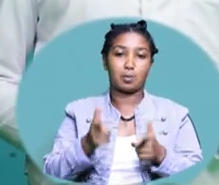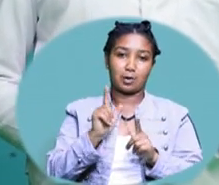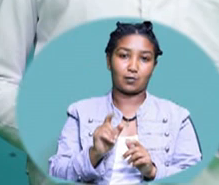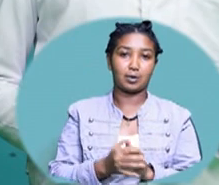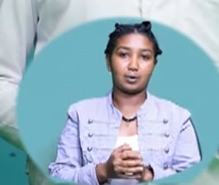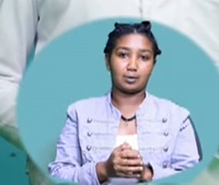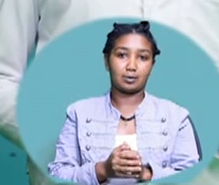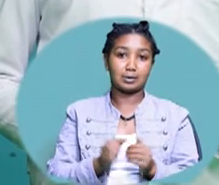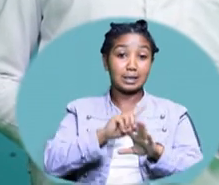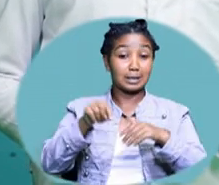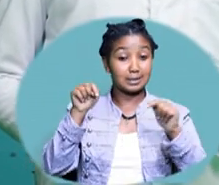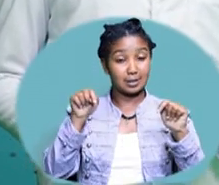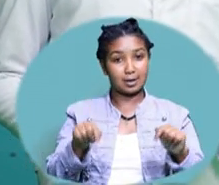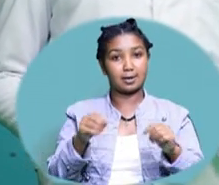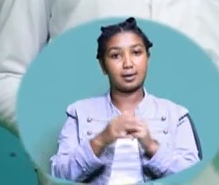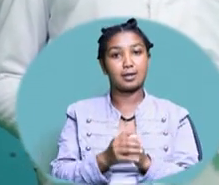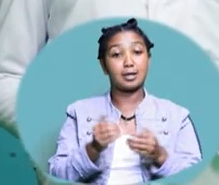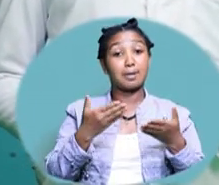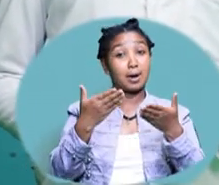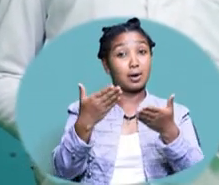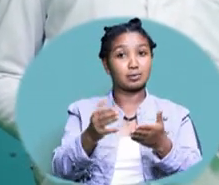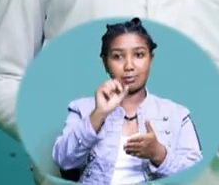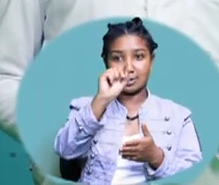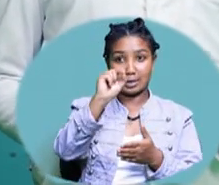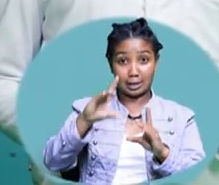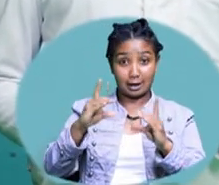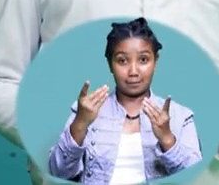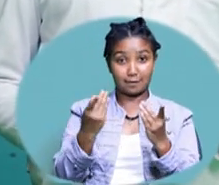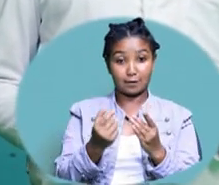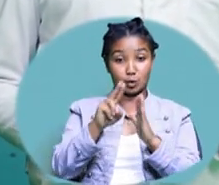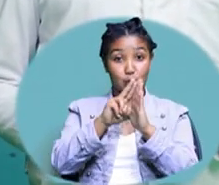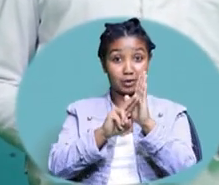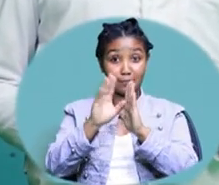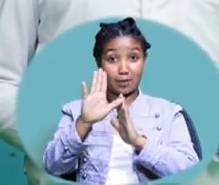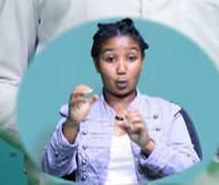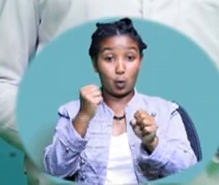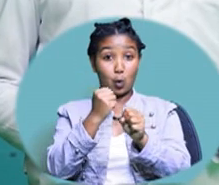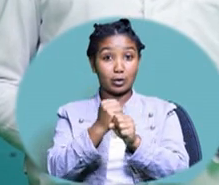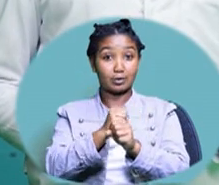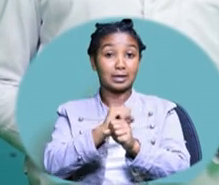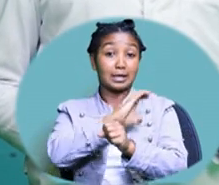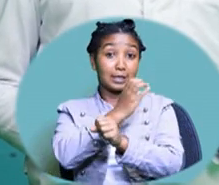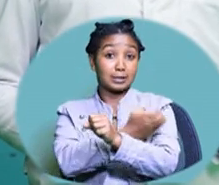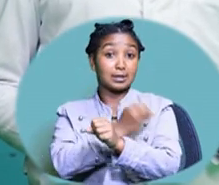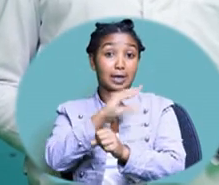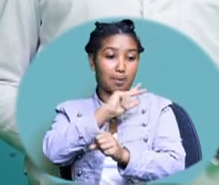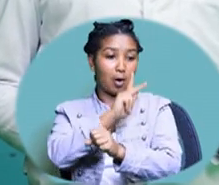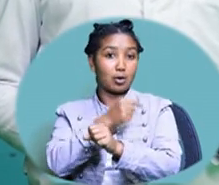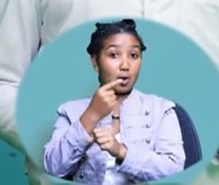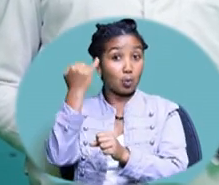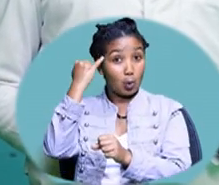ይኖርባችኋል። ለዛሬ ማቀርብላችሁ የ11ኛ ክፍል ዩኒት 5 ወርክ ኢነርጂ ኤንድ ፓወር የሚለውን